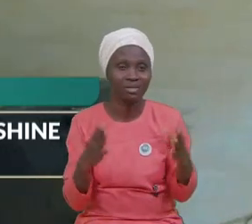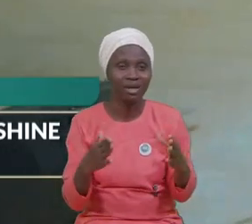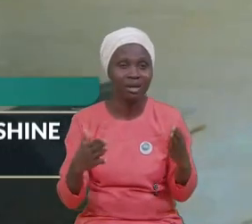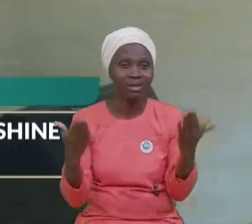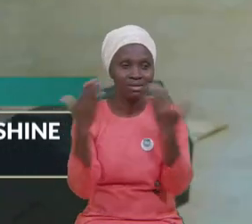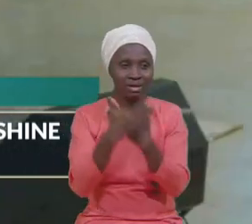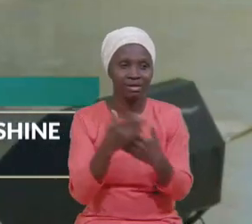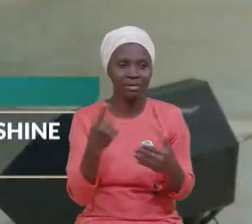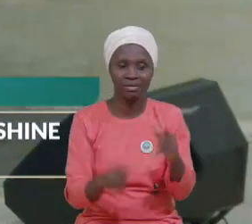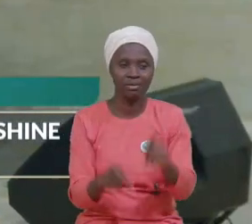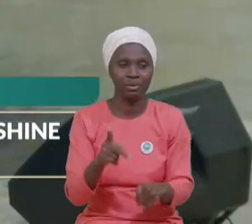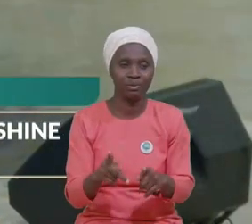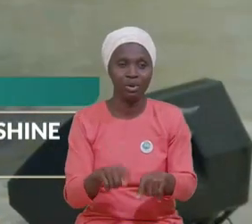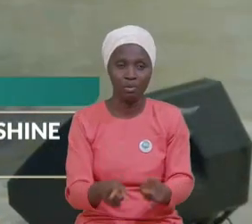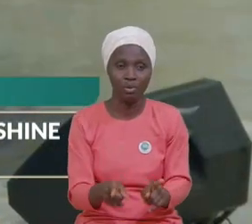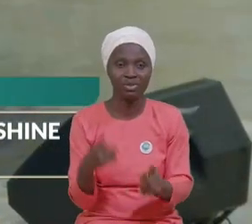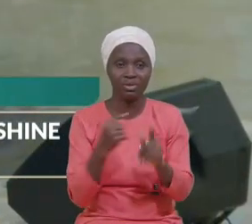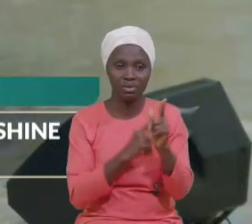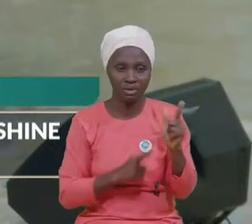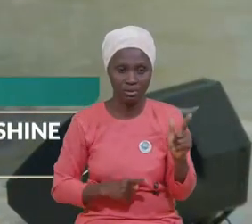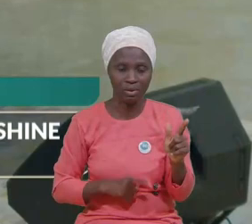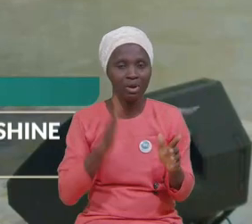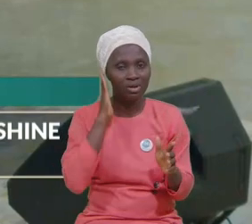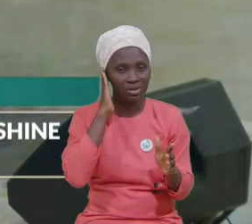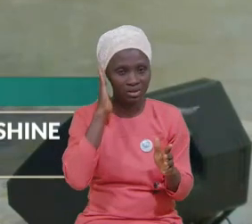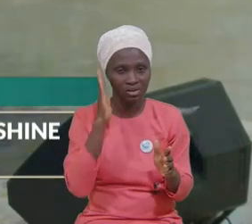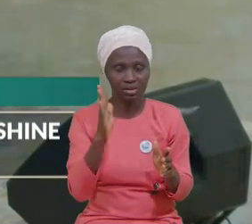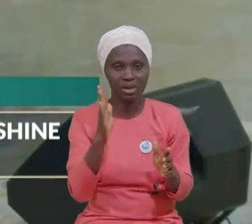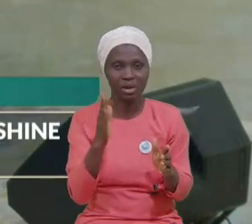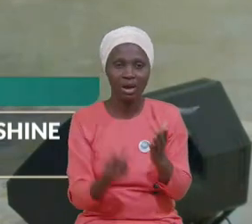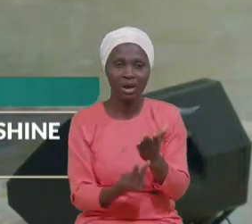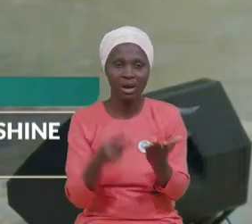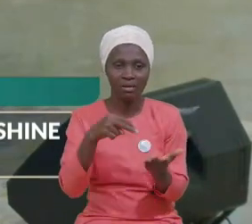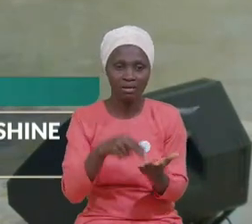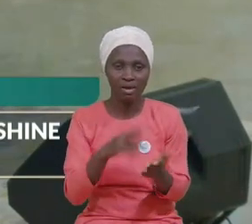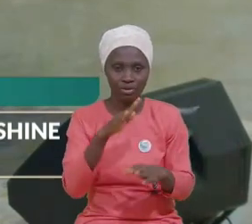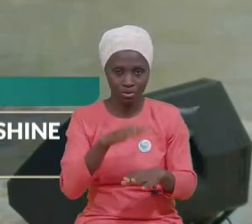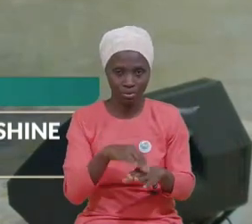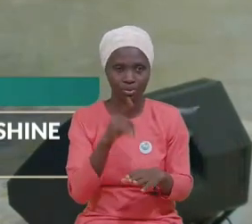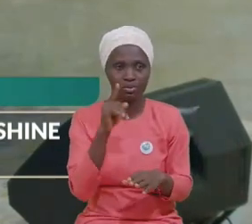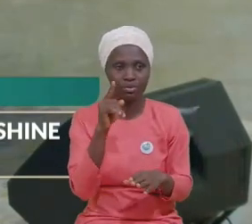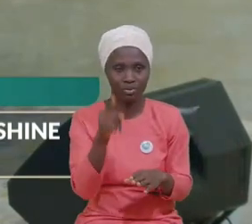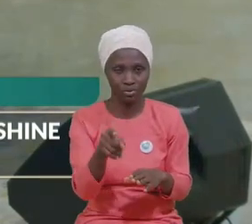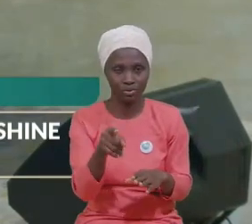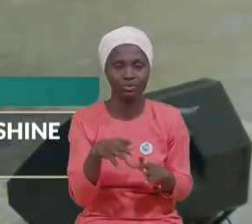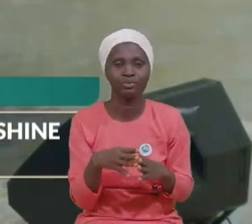peuples. Mais sur toi, l'Éternel se lève.